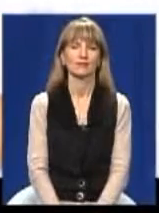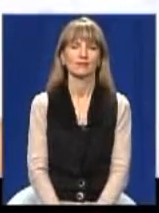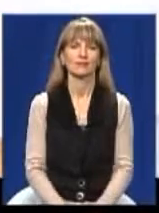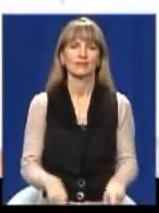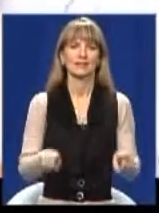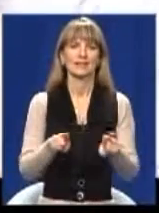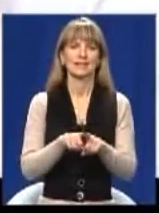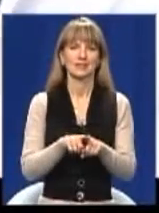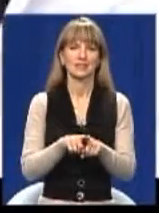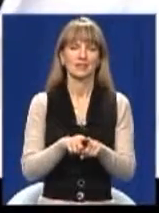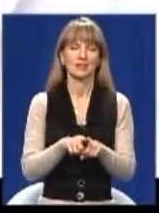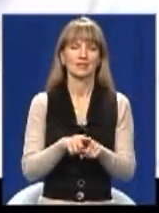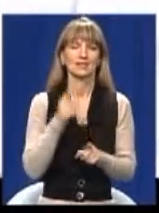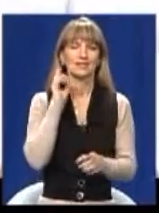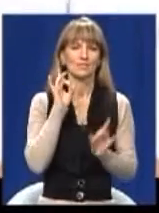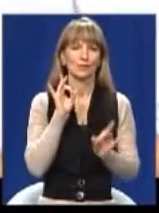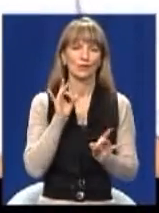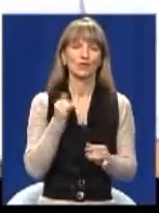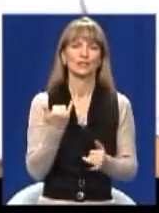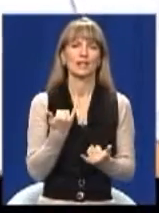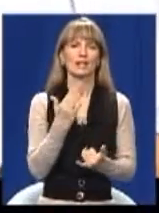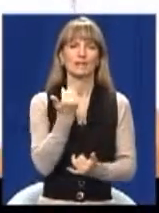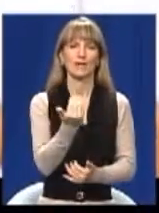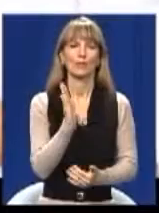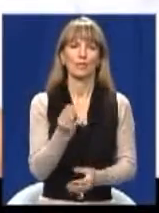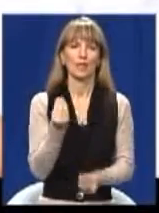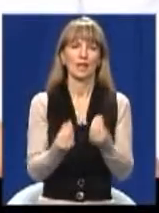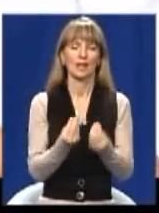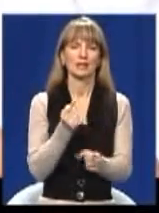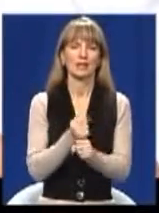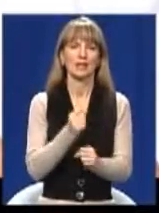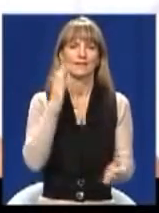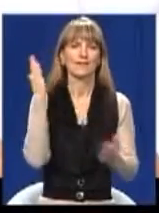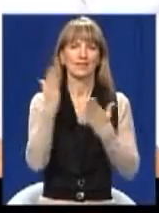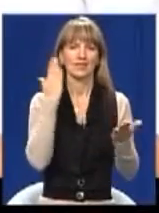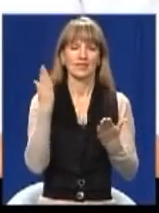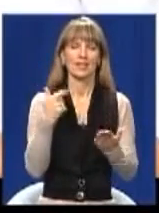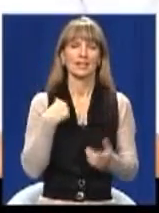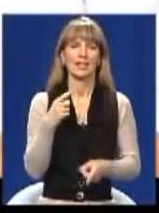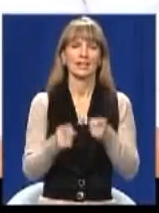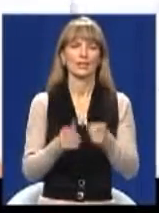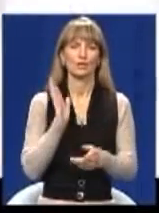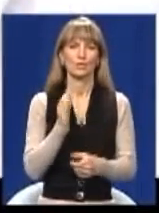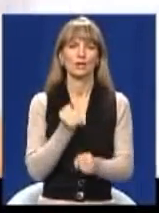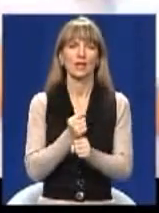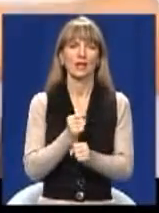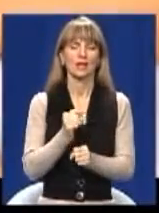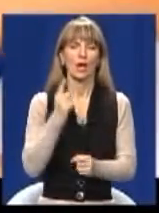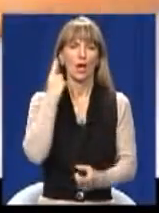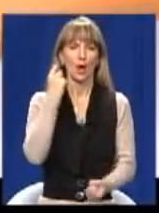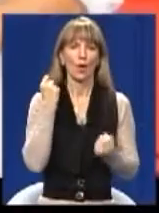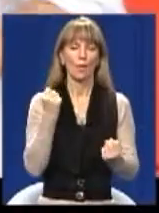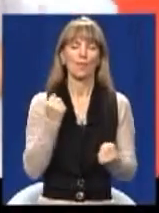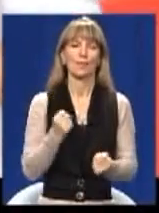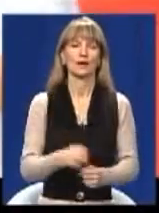Ось така от штука. Ну добре, тепер ви будете грати, ви будете за вітер, а я інколи буду робити громи, добре? Ну,